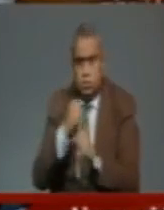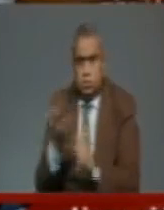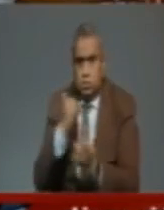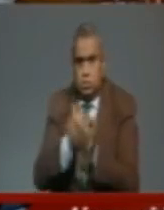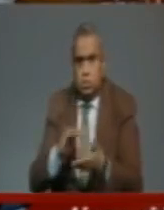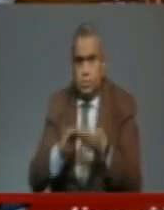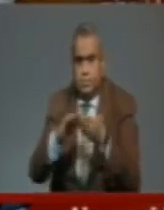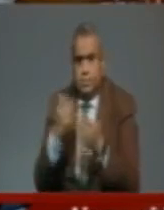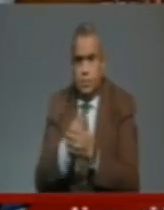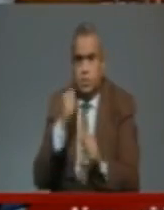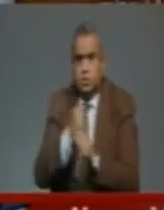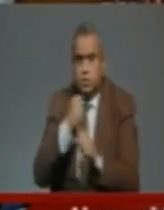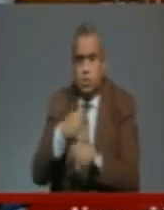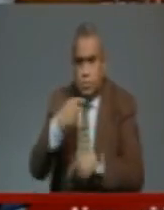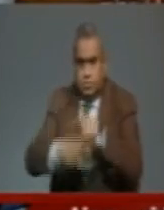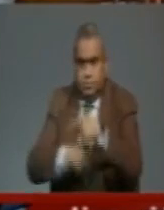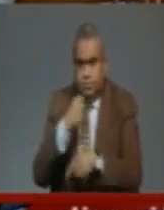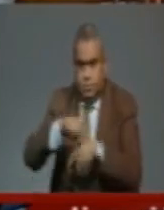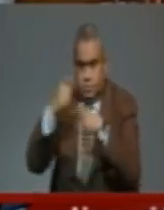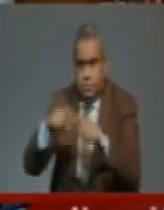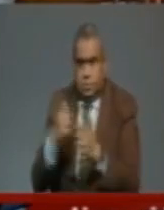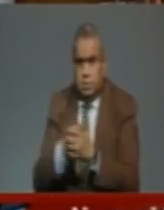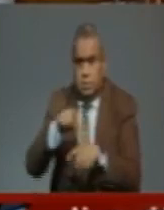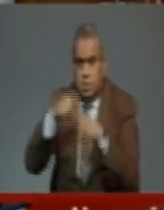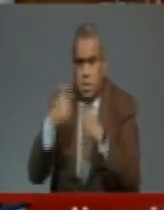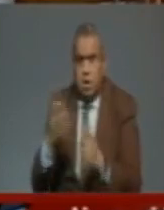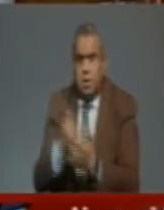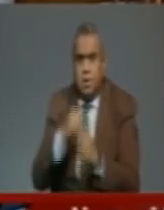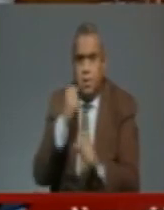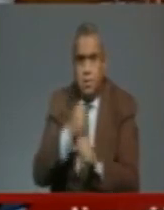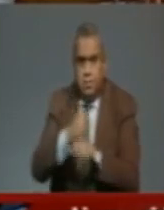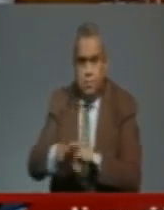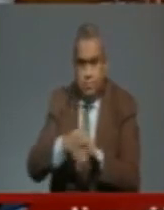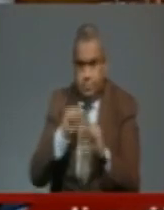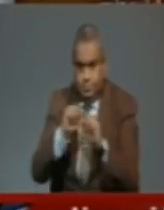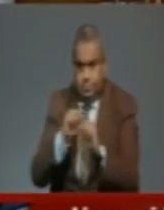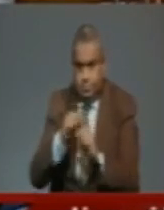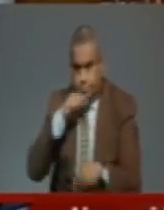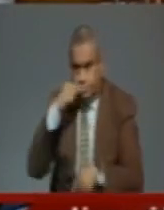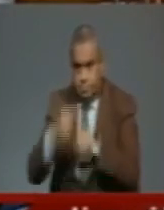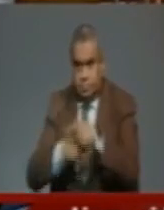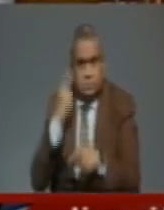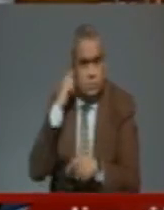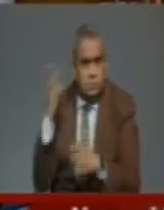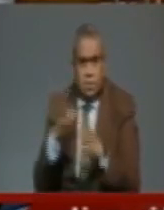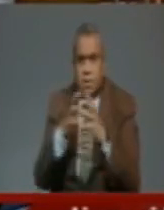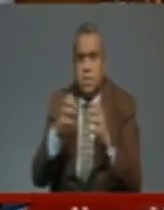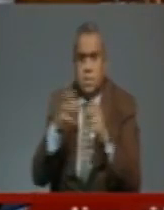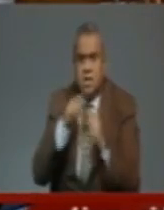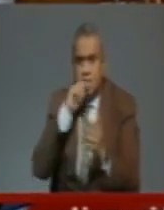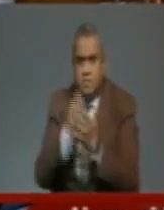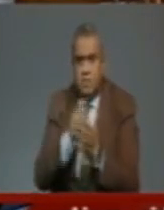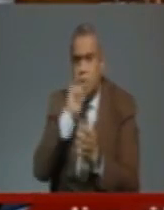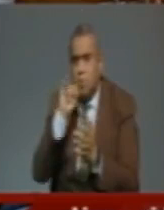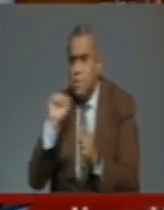والمباني الاداريه، ثم عندنا منطقه البوابات الذكيه هنا نطاقين يا فندم اهو، وهيشرح لسيادتك النهارده دي مهمتها ايه ودي مهمتها ايه.